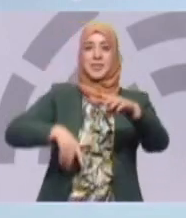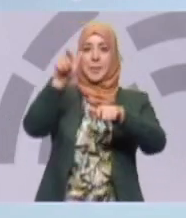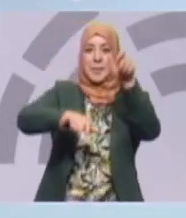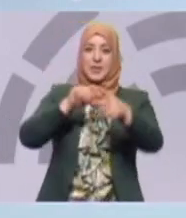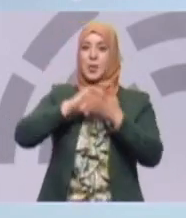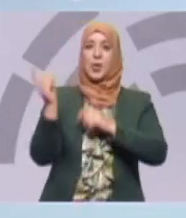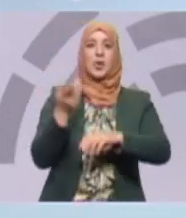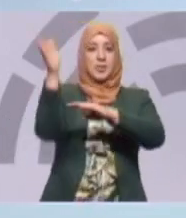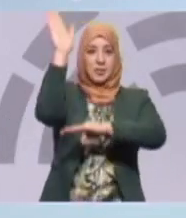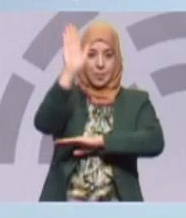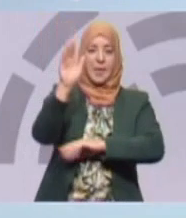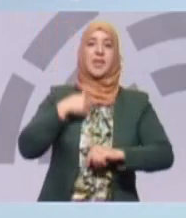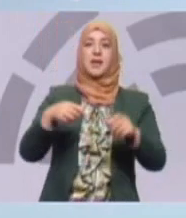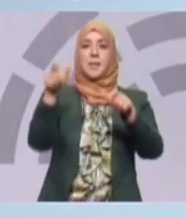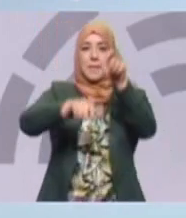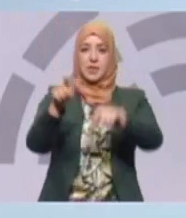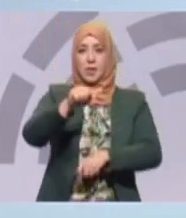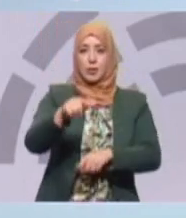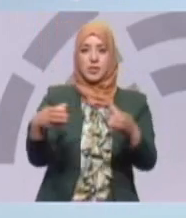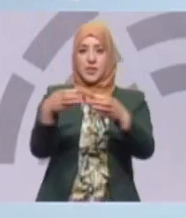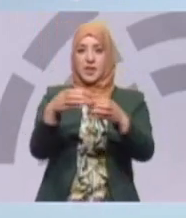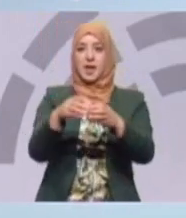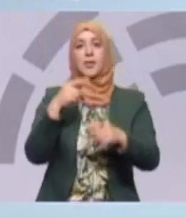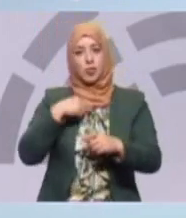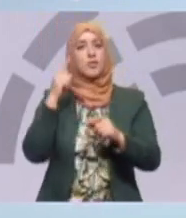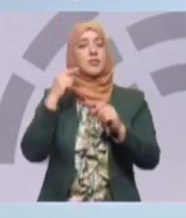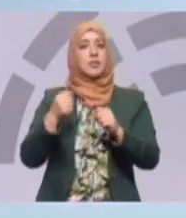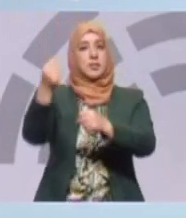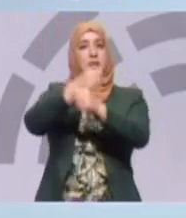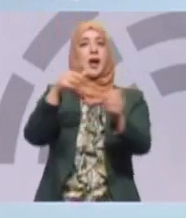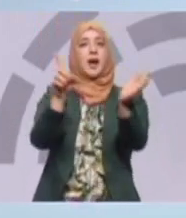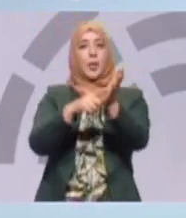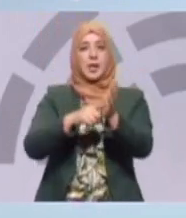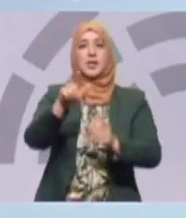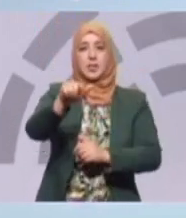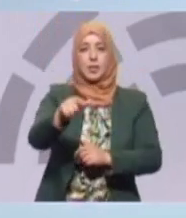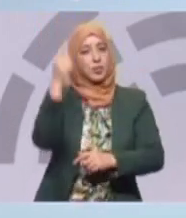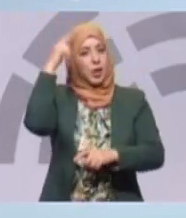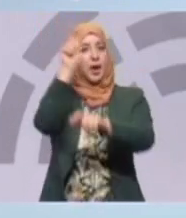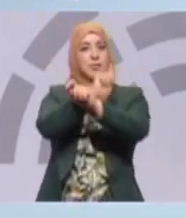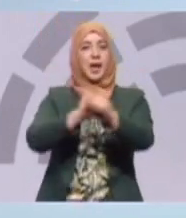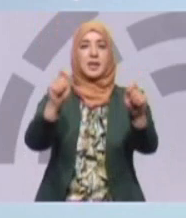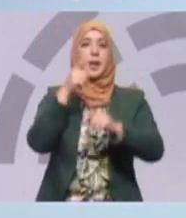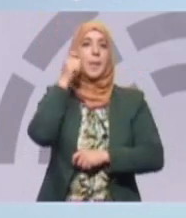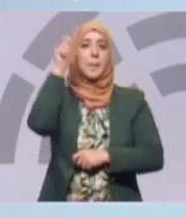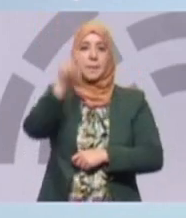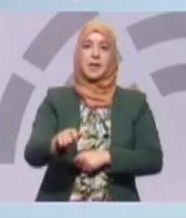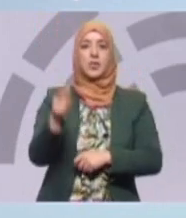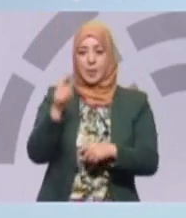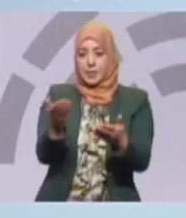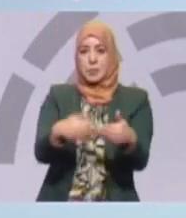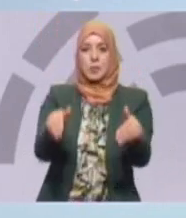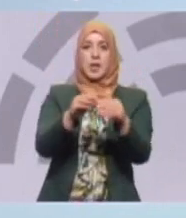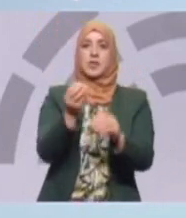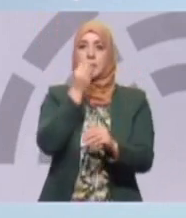جهتك بالمجلس النيابي والتبليغ اصواتهم ووضع قوانين وتشريعات تحفظ كرامه امن المواطن امام التردد المستوى المعيشي الحالي